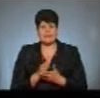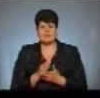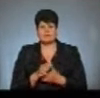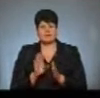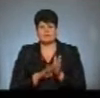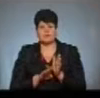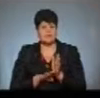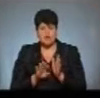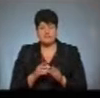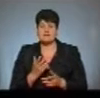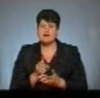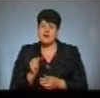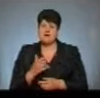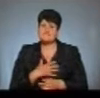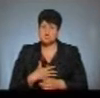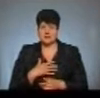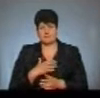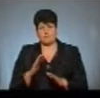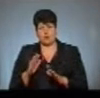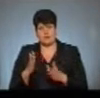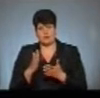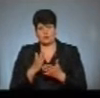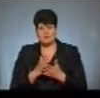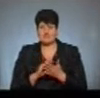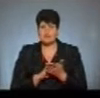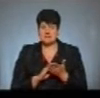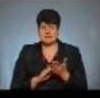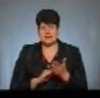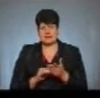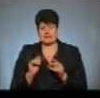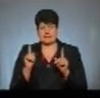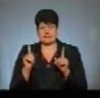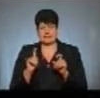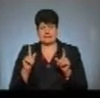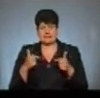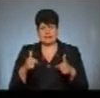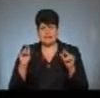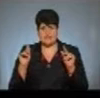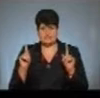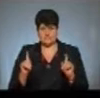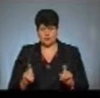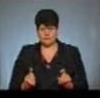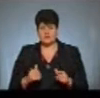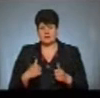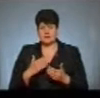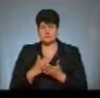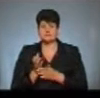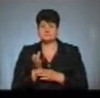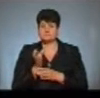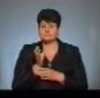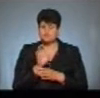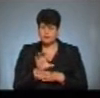а таким важливим моментом в написанні тесту. От ми якраз маємо сюжет щодо порушень,